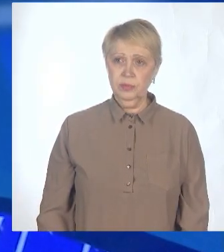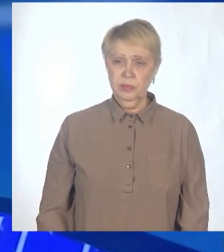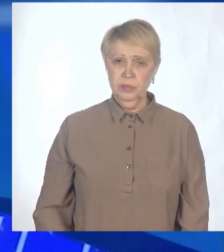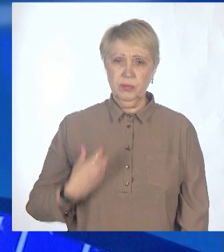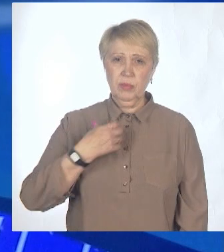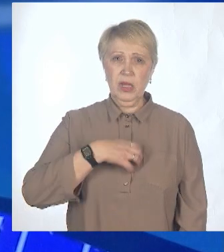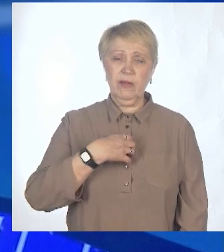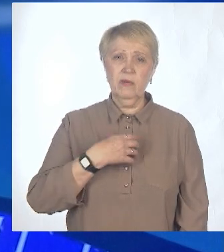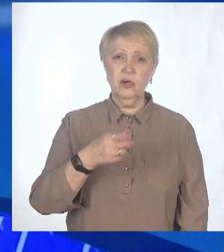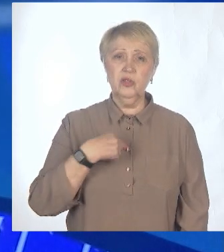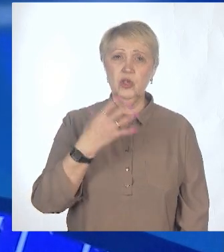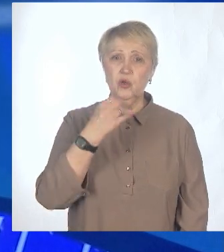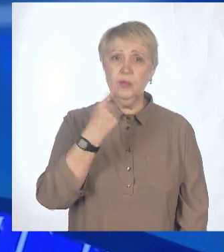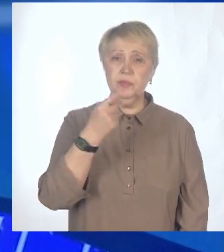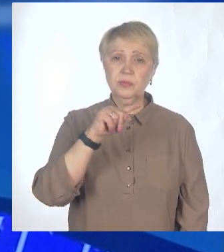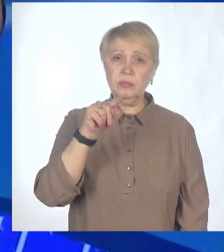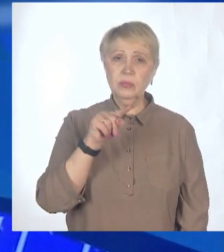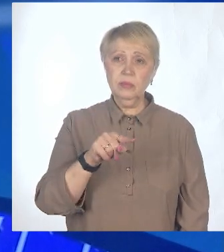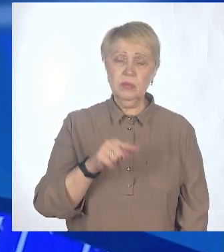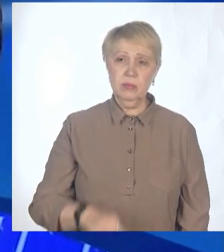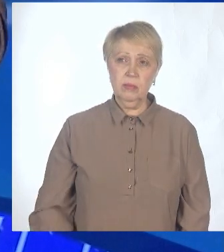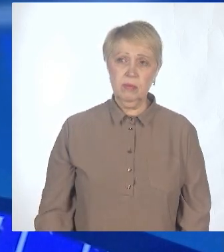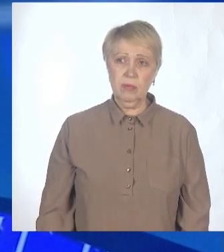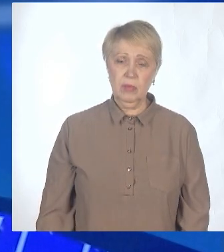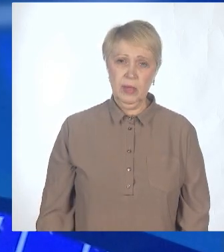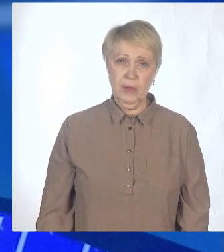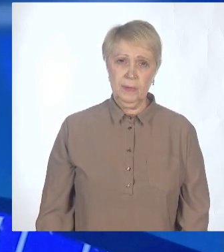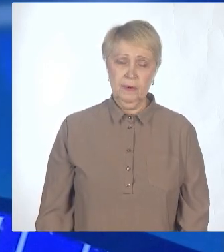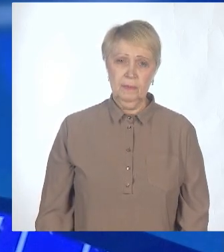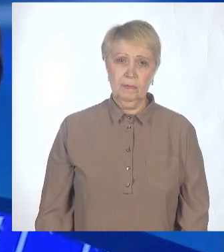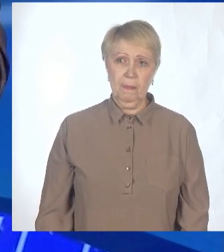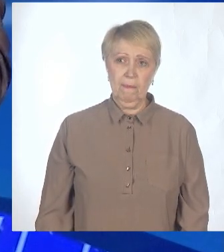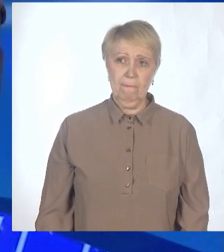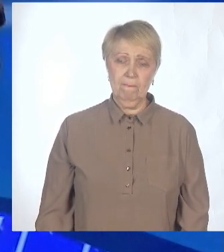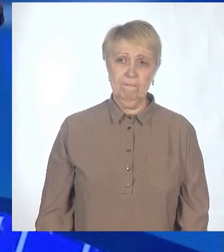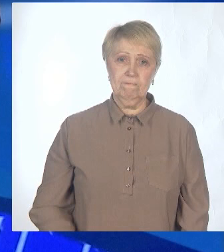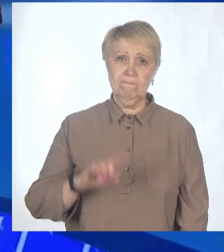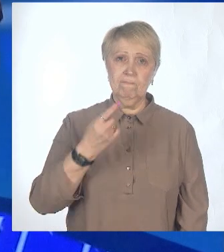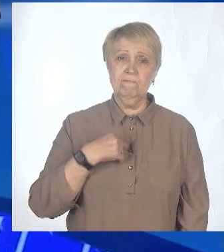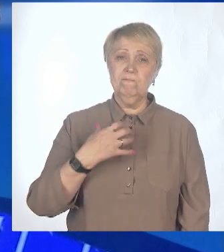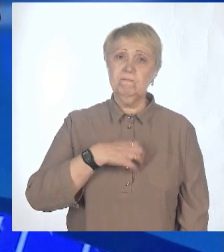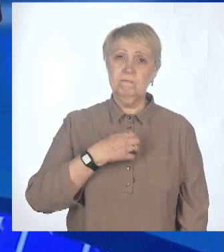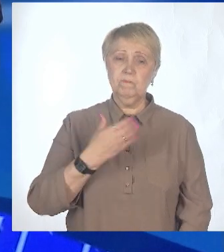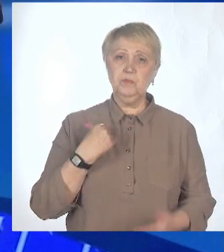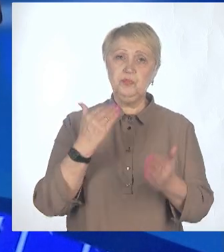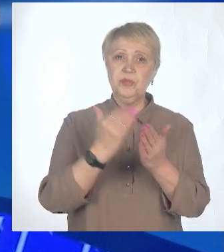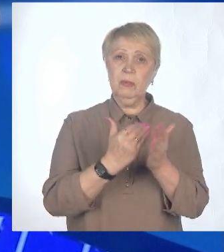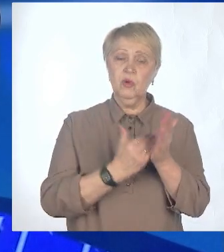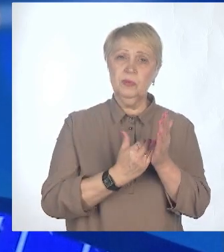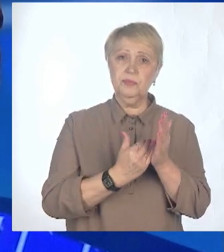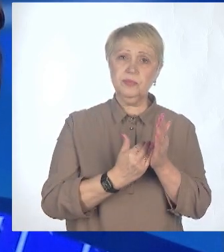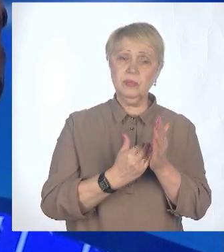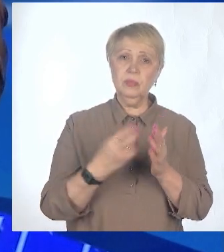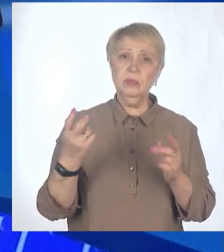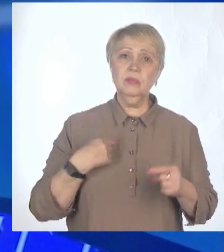важный, наверное, сюда больше, вот в эту, к телезрителям, к нашим, один из важных пунктов, который нужно